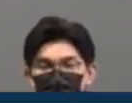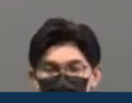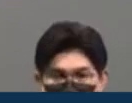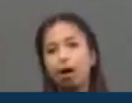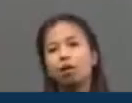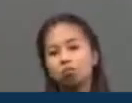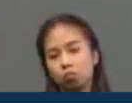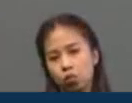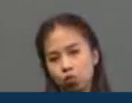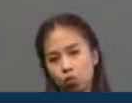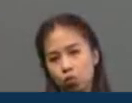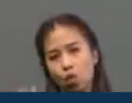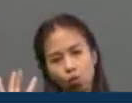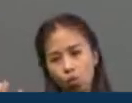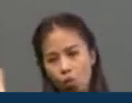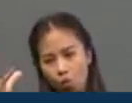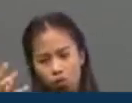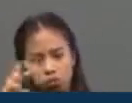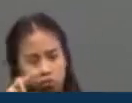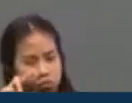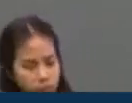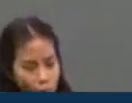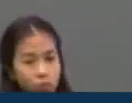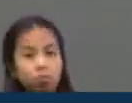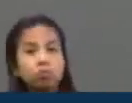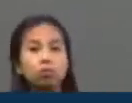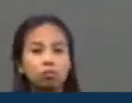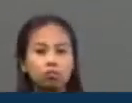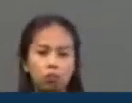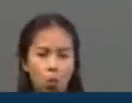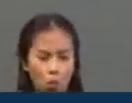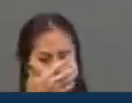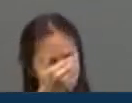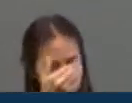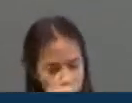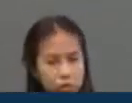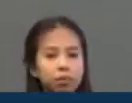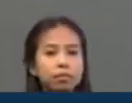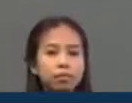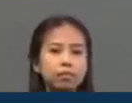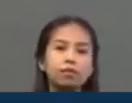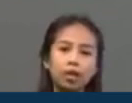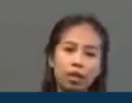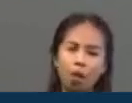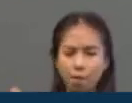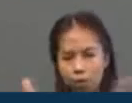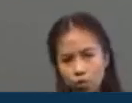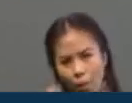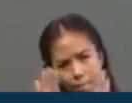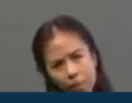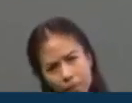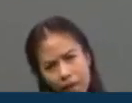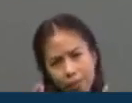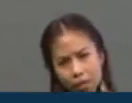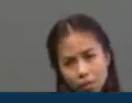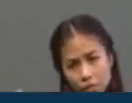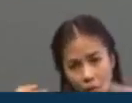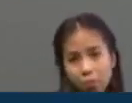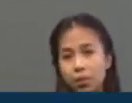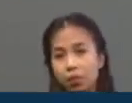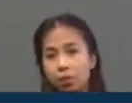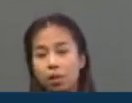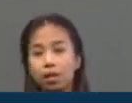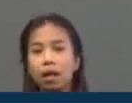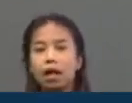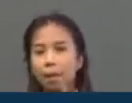นะครับก็มองไปข้างหน้ามีเป้าหมายมีวิสัยทัศน์ปี2040ที่เกิดเศรษฐกิจที่ยั่งยืนเข้มแข็งแล้วก็